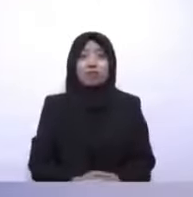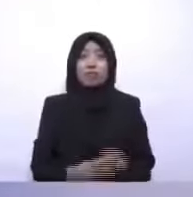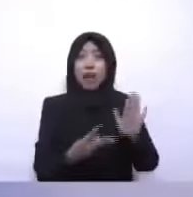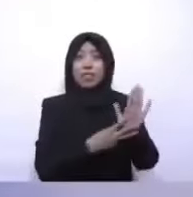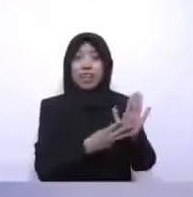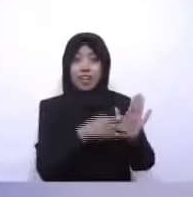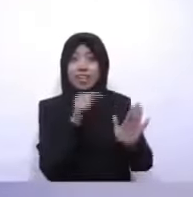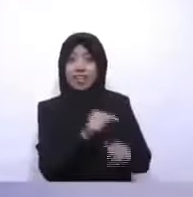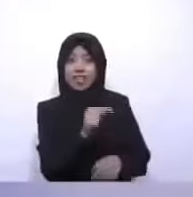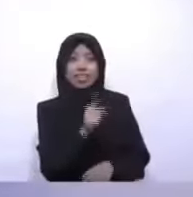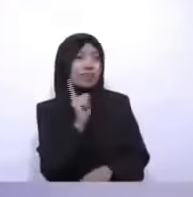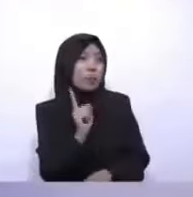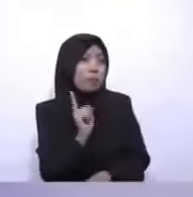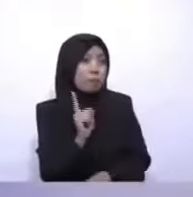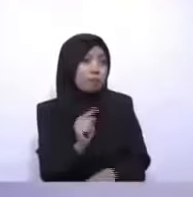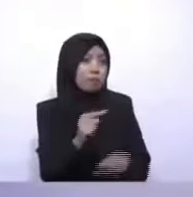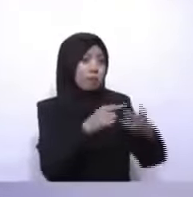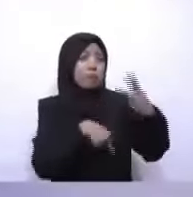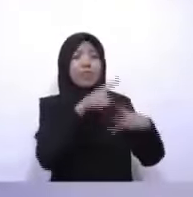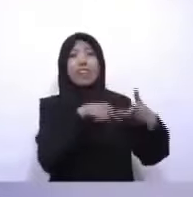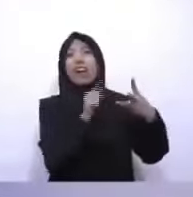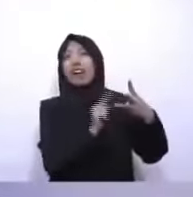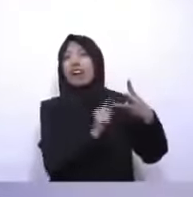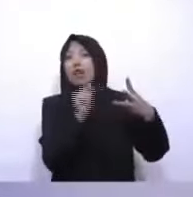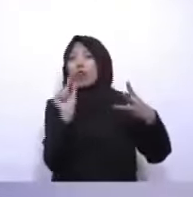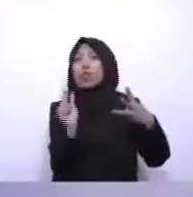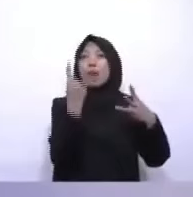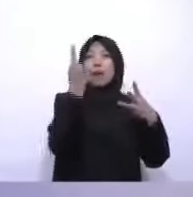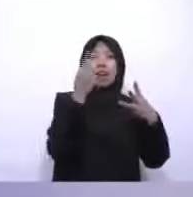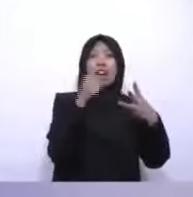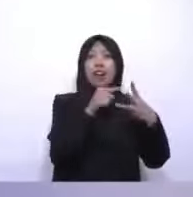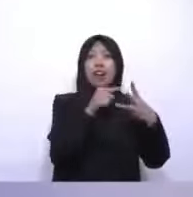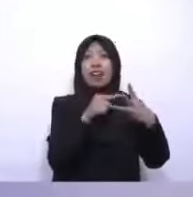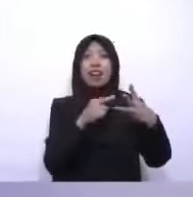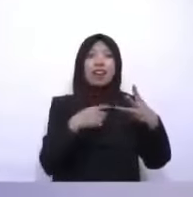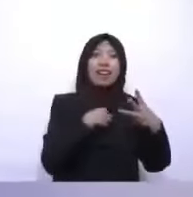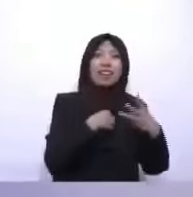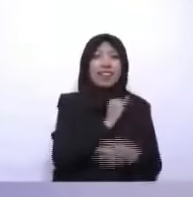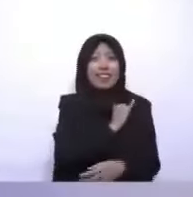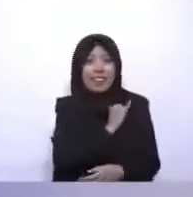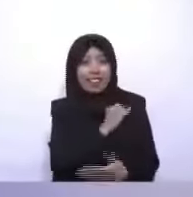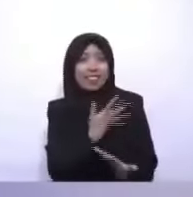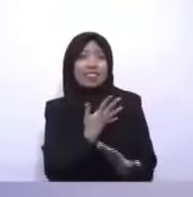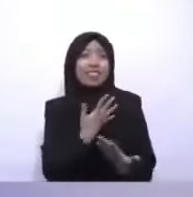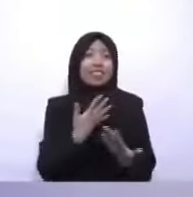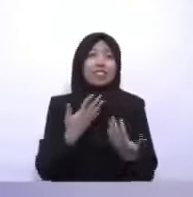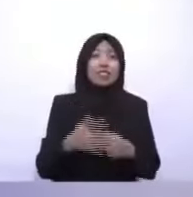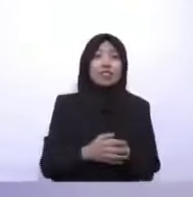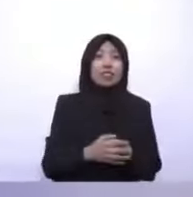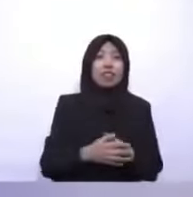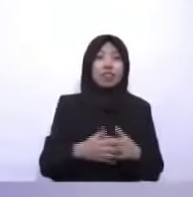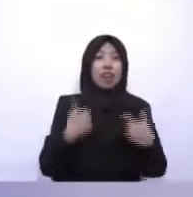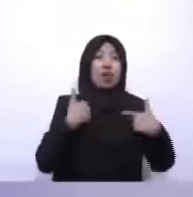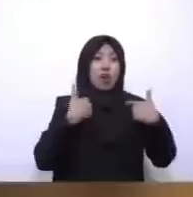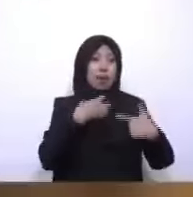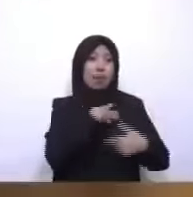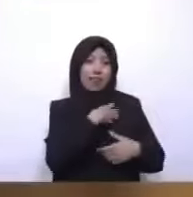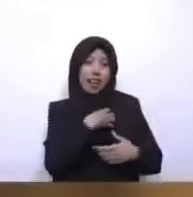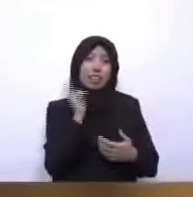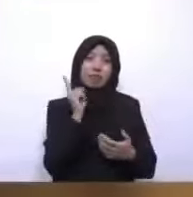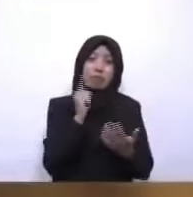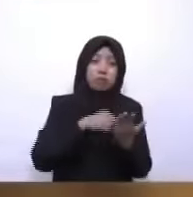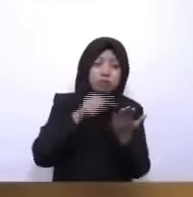Masalah ini terjadi karena ada 3 hal yang utama. Pertama, krisis identitas dan moral generasi muda. Dan juga gangguan mental karena gadget dan